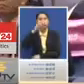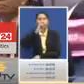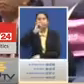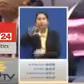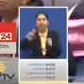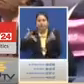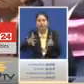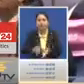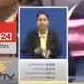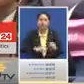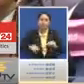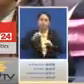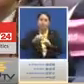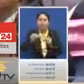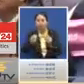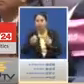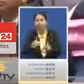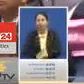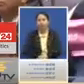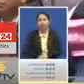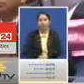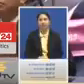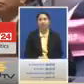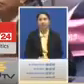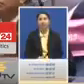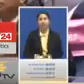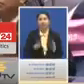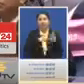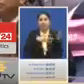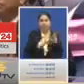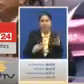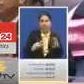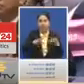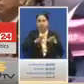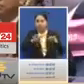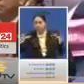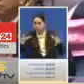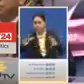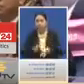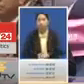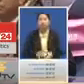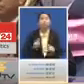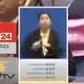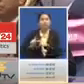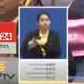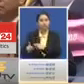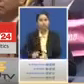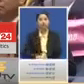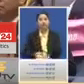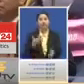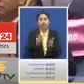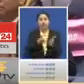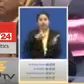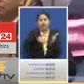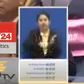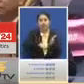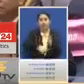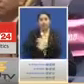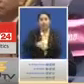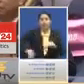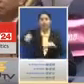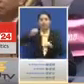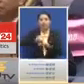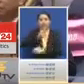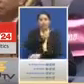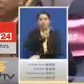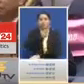ไปนี้จะขยายตัวกี่เปอร์เซ็นต์หนึ่งไม่สอดคล้องสองท่านไม่มั่นใจเพราะนั้นหนี้ของประเทศ2ล้านล้านที่เพิ่มขึ้นผ